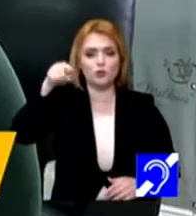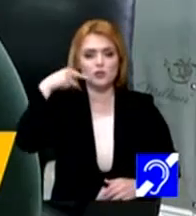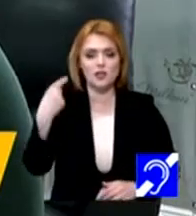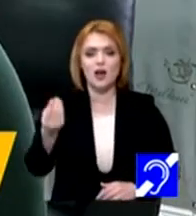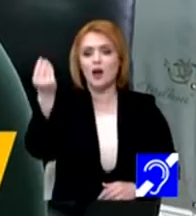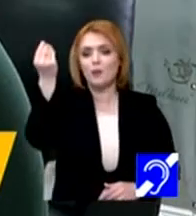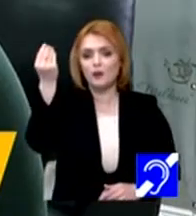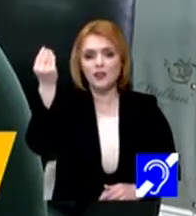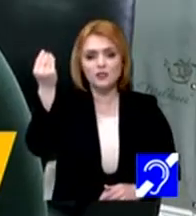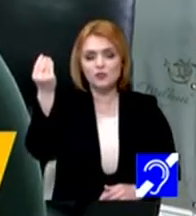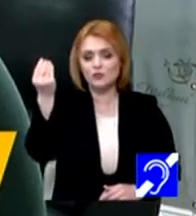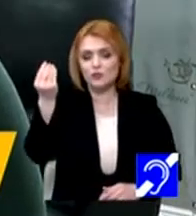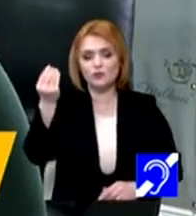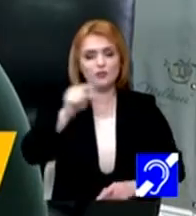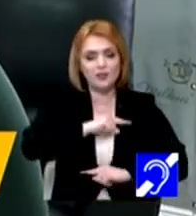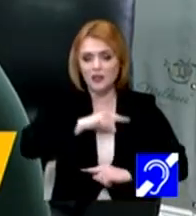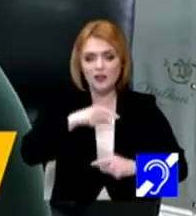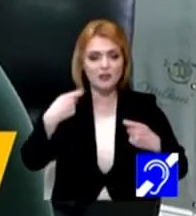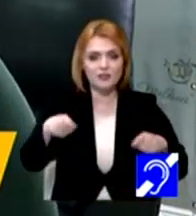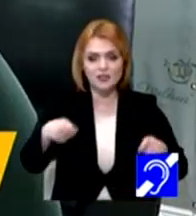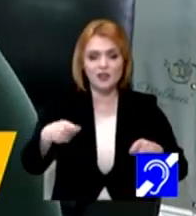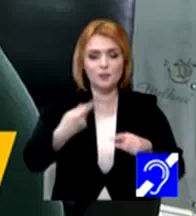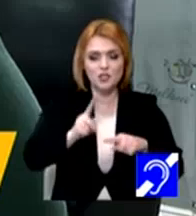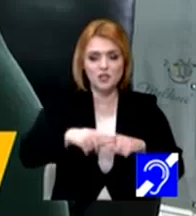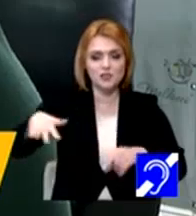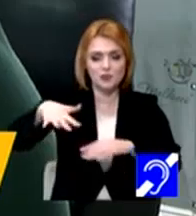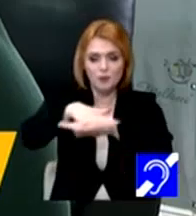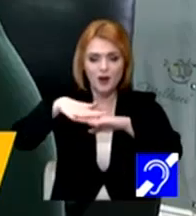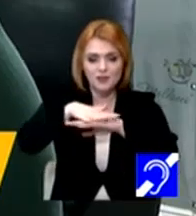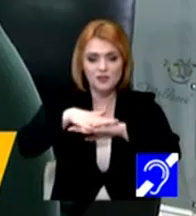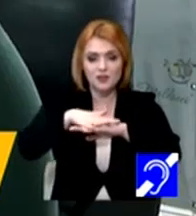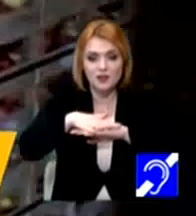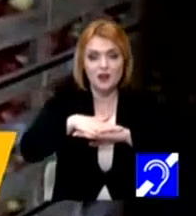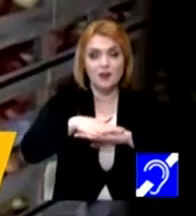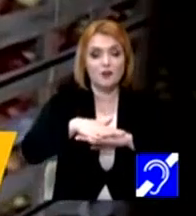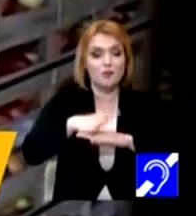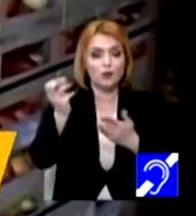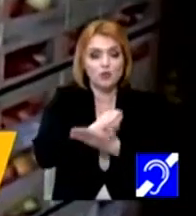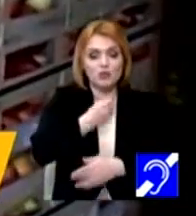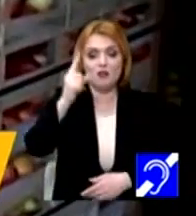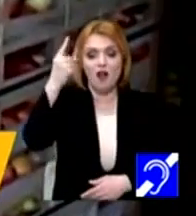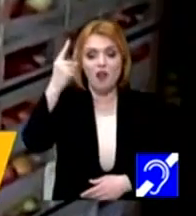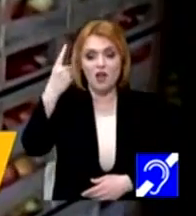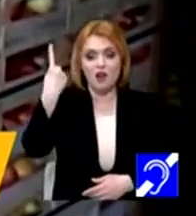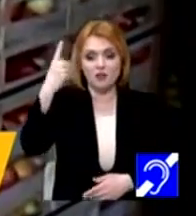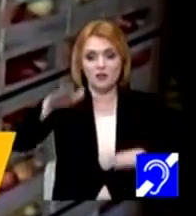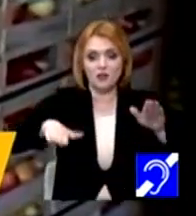Prețul, deci, final de vânzare pe această piață se ridică doar la 1 leu. Fermierii care au exportat mere în Federația Rusă